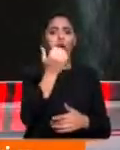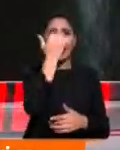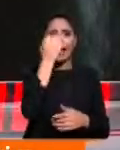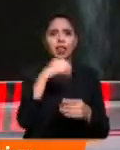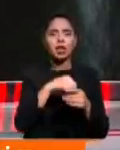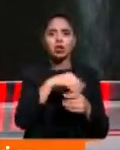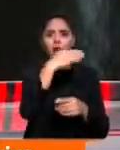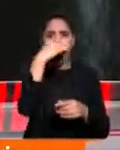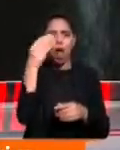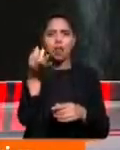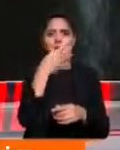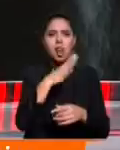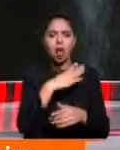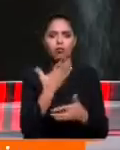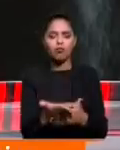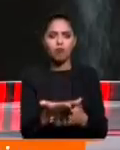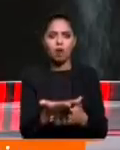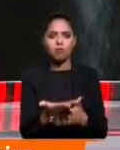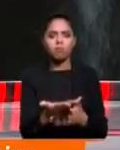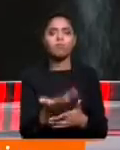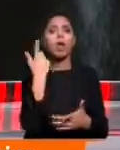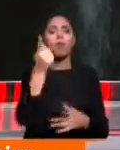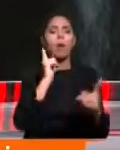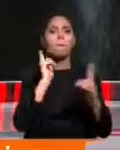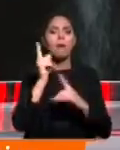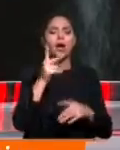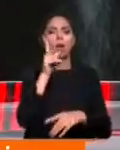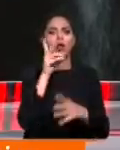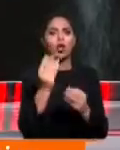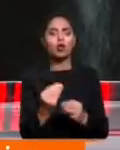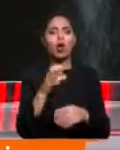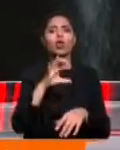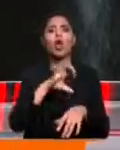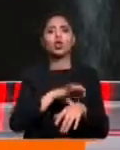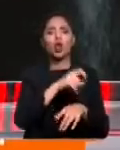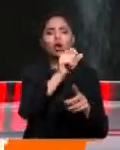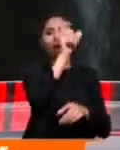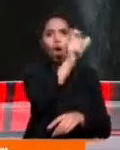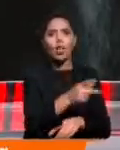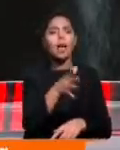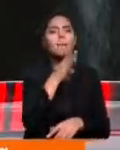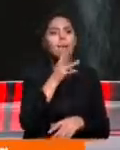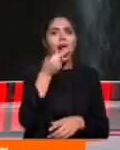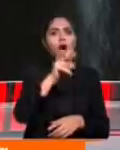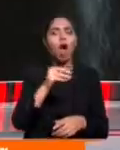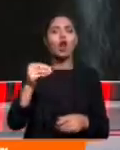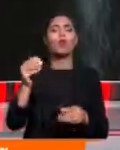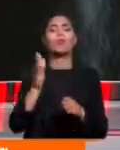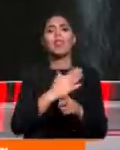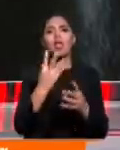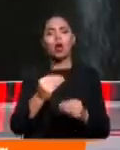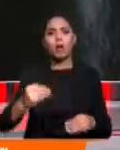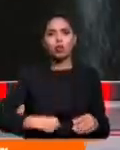kanında anestezi ilacı bulunmuştu Daha bugün sonuca bağlandığı Dr Özgür Tarhan bilinçli taksirle ölüme neden olmak' suçundan